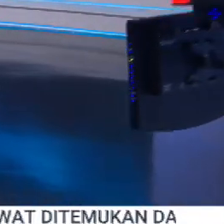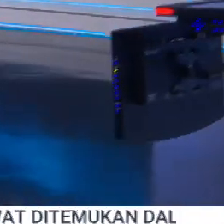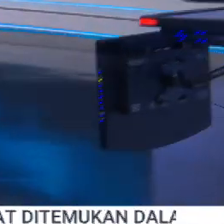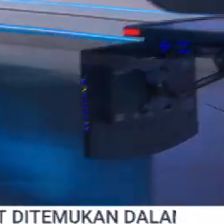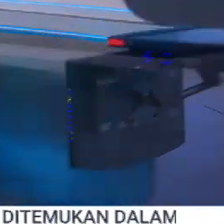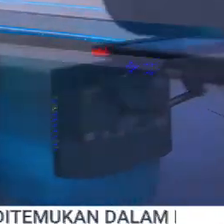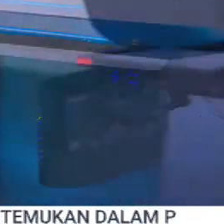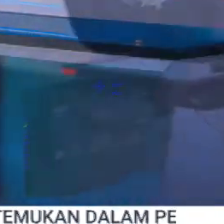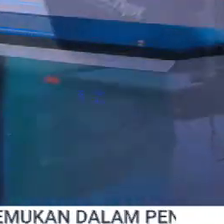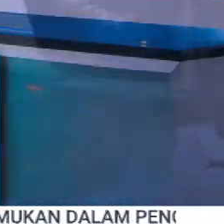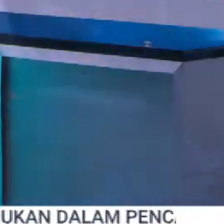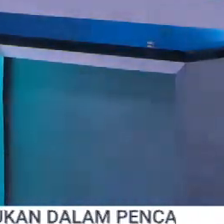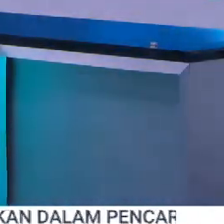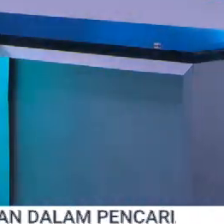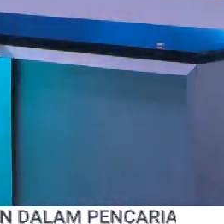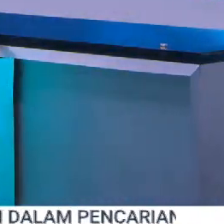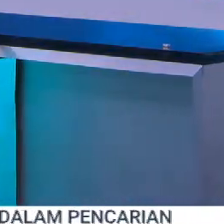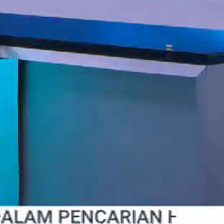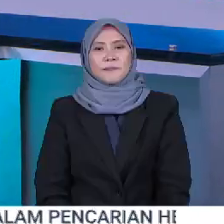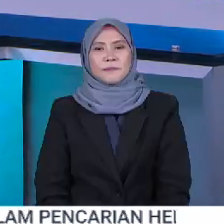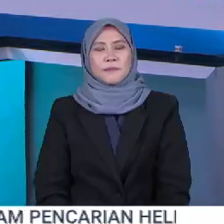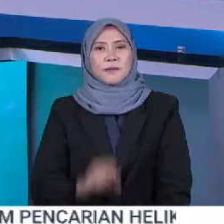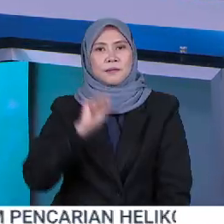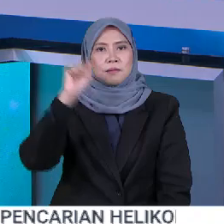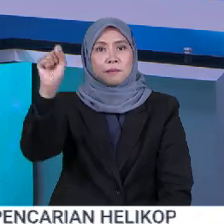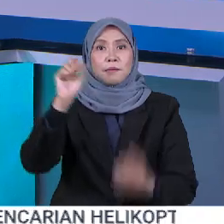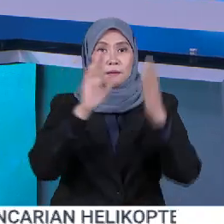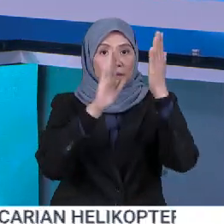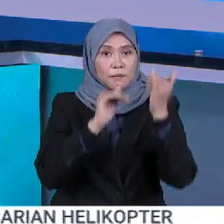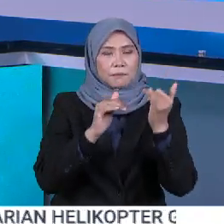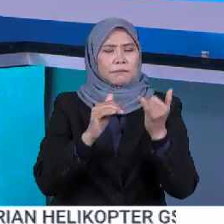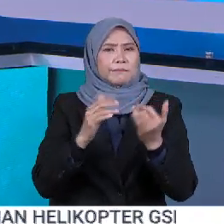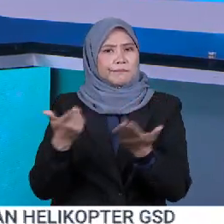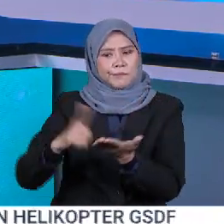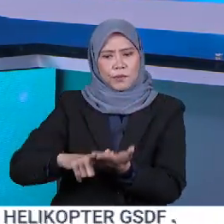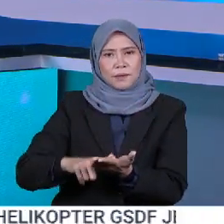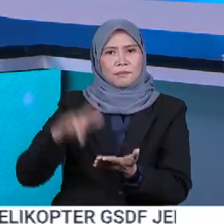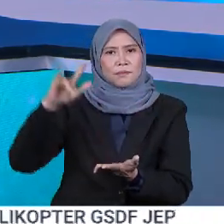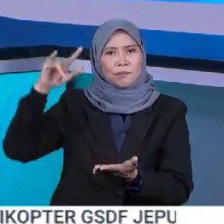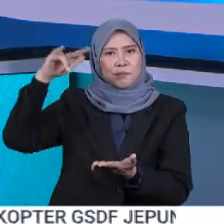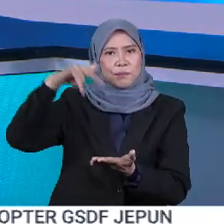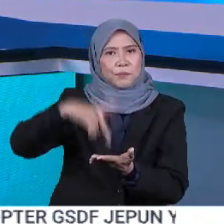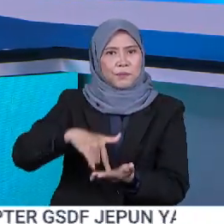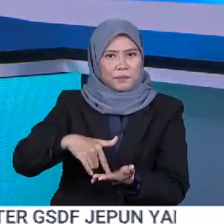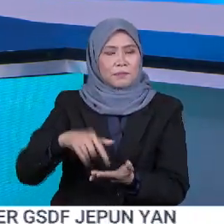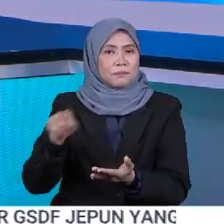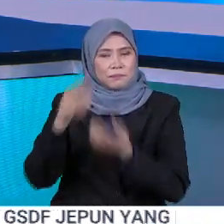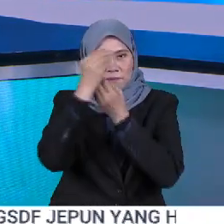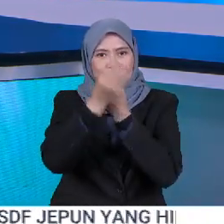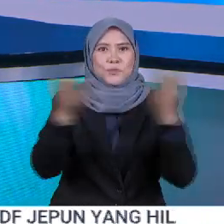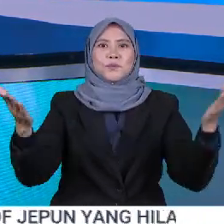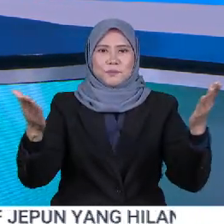Berita wilayah diteruskan ke negeri di bawah bayu. Antara paparan, Sabah harap fakta laporan naas tragedi Double Six diumum